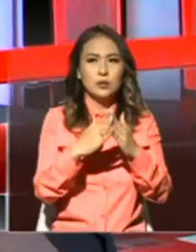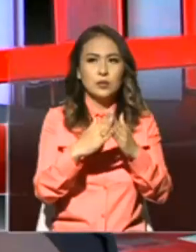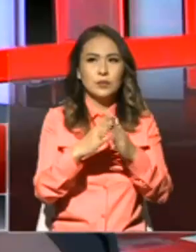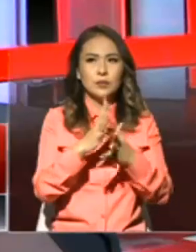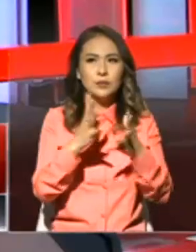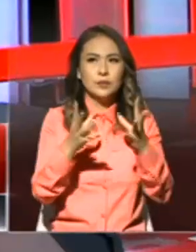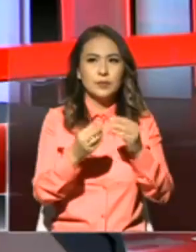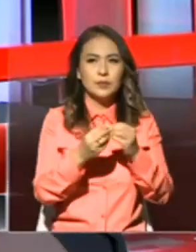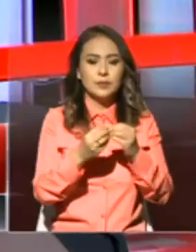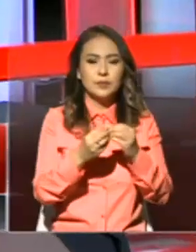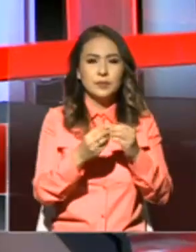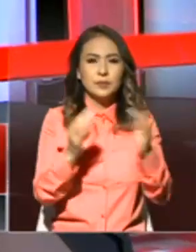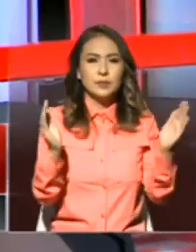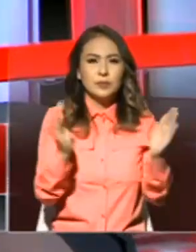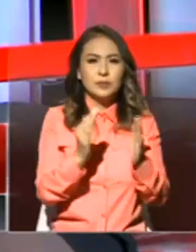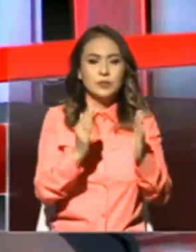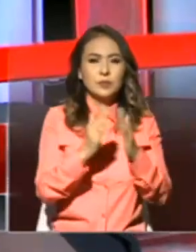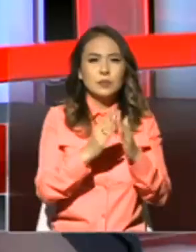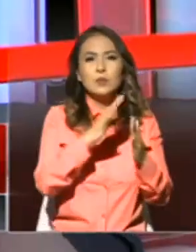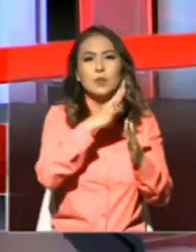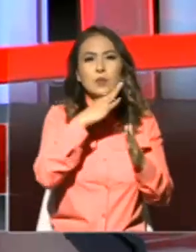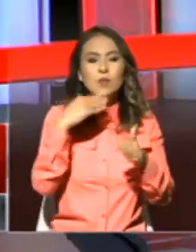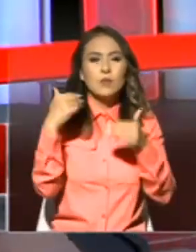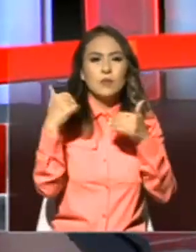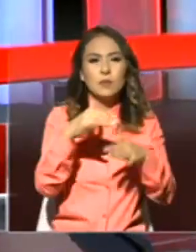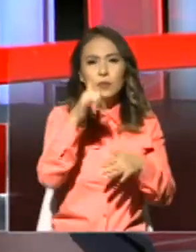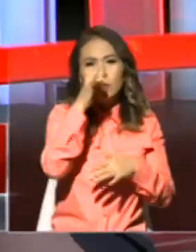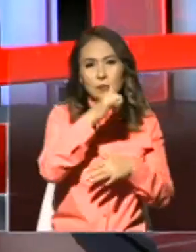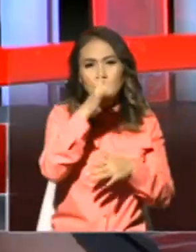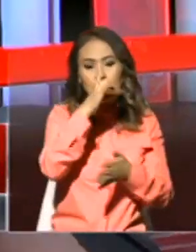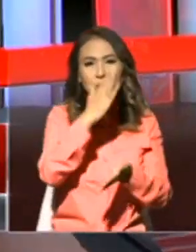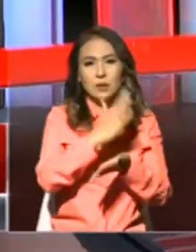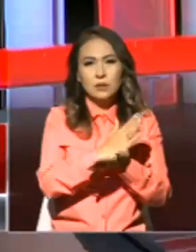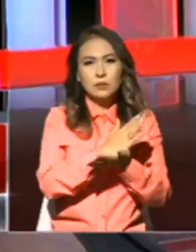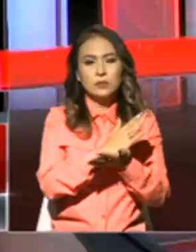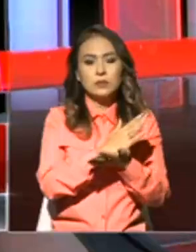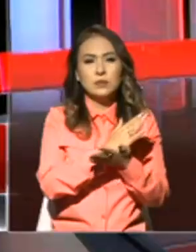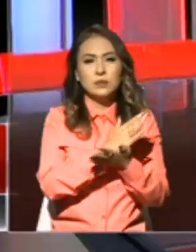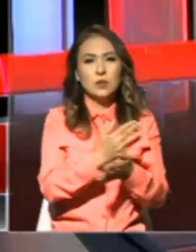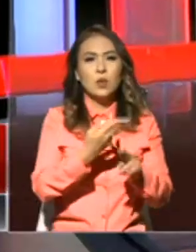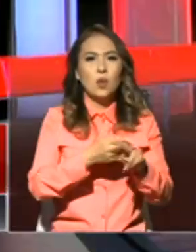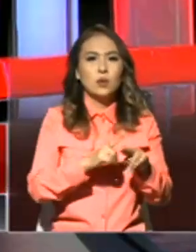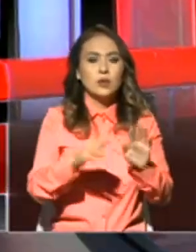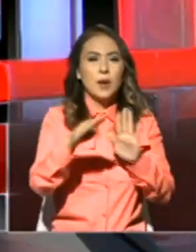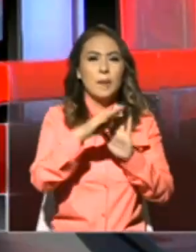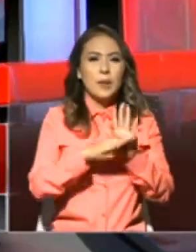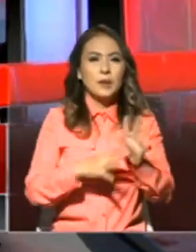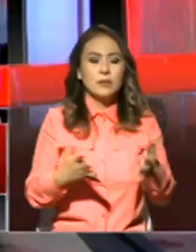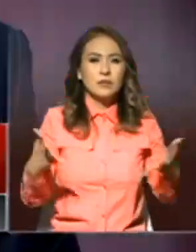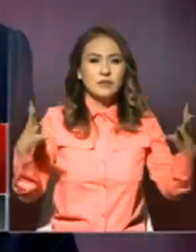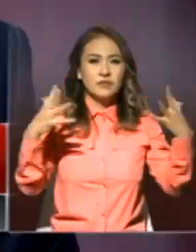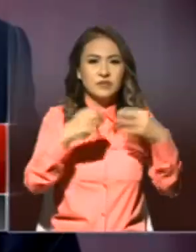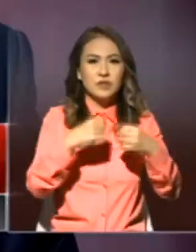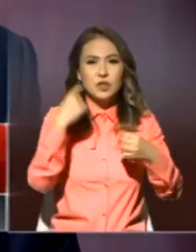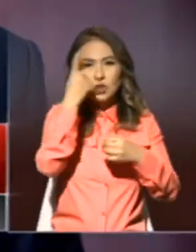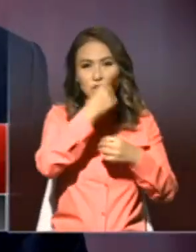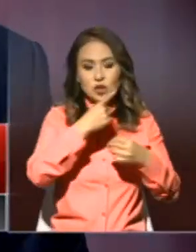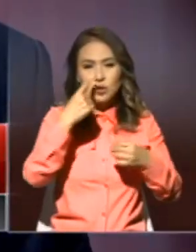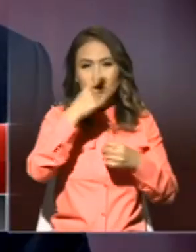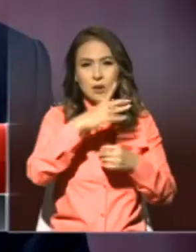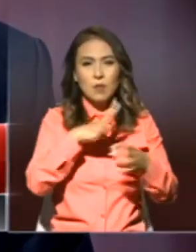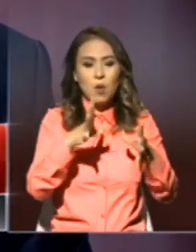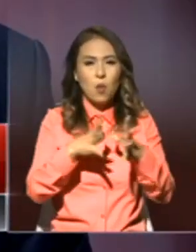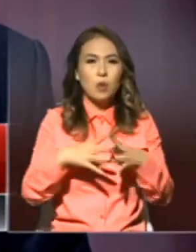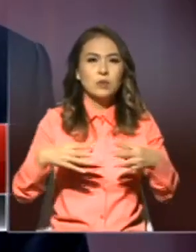жағынан оған сұраныс аз, ол үйлердің көбісі өтпей қалып жатты. Ол бар. Енді осы бағдарламаның бәрін қосқан кезде жылына бәрібір отбасы банктің